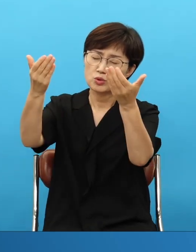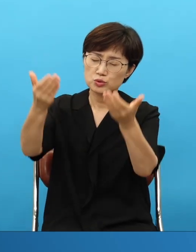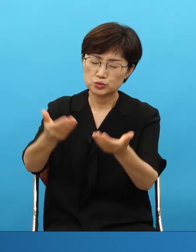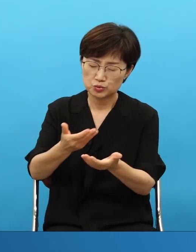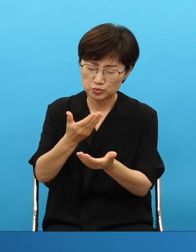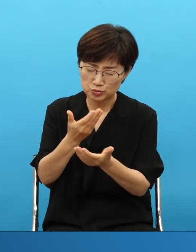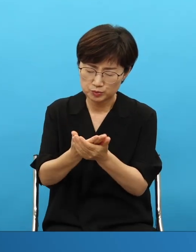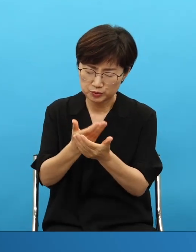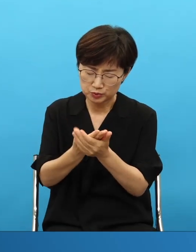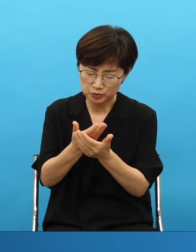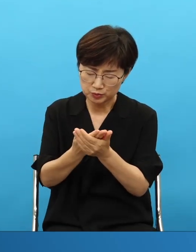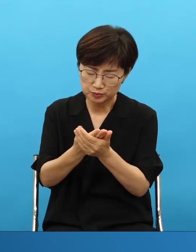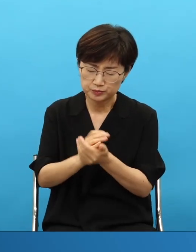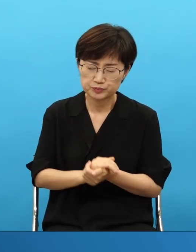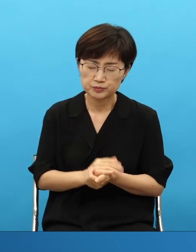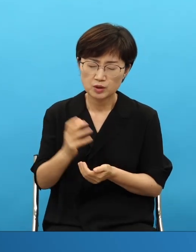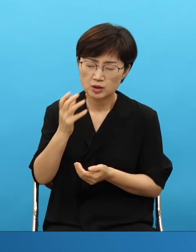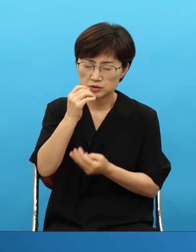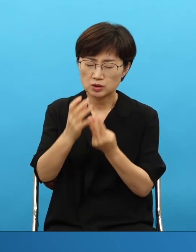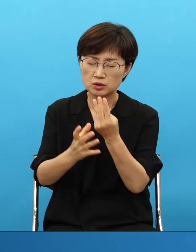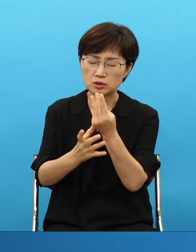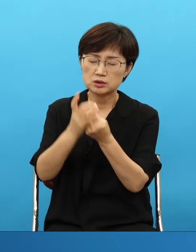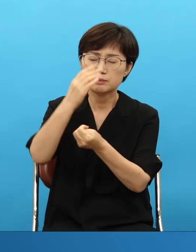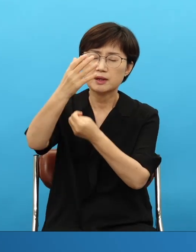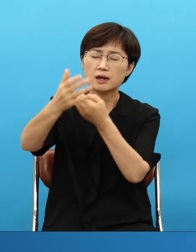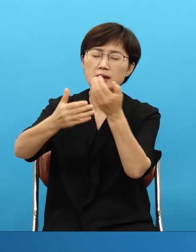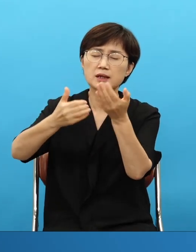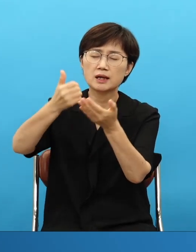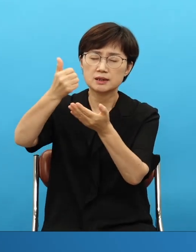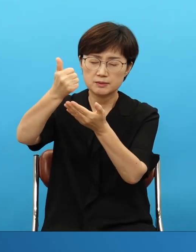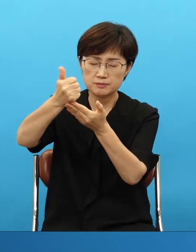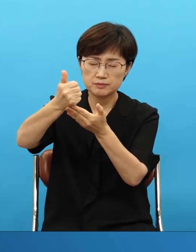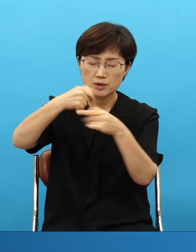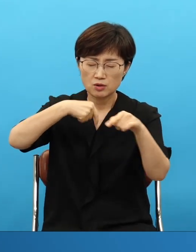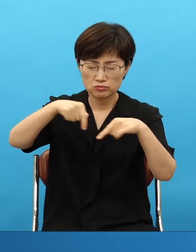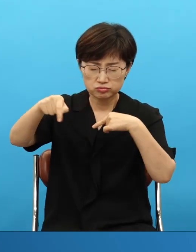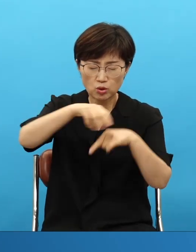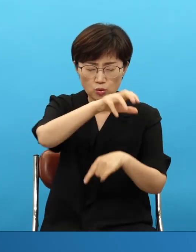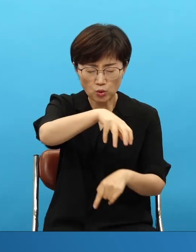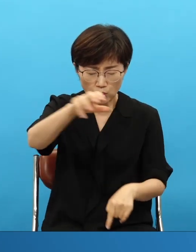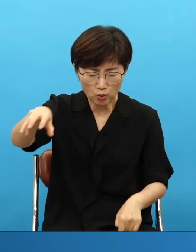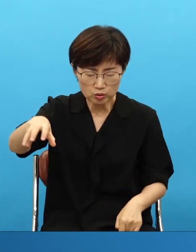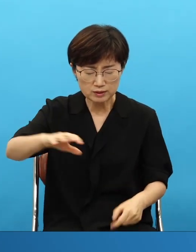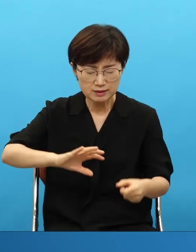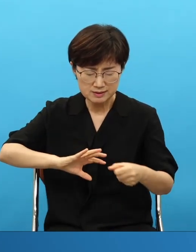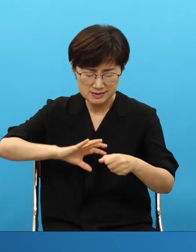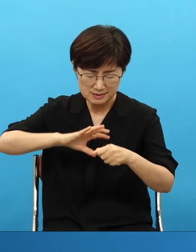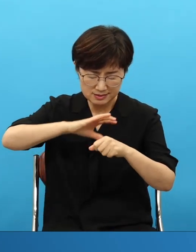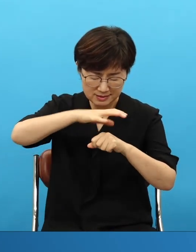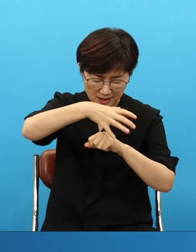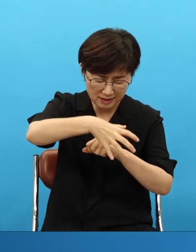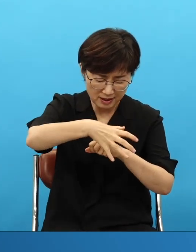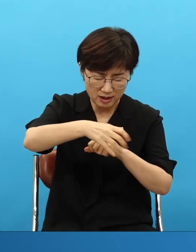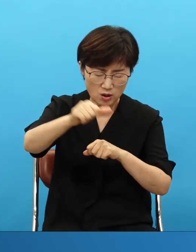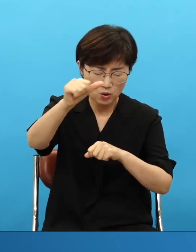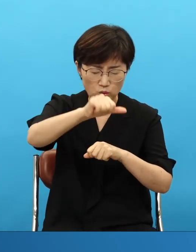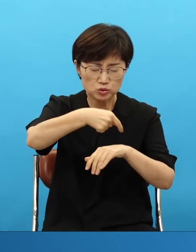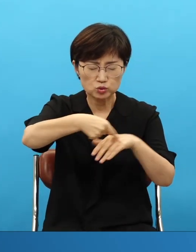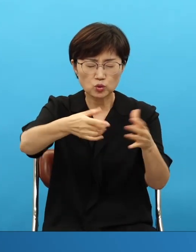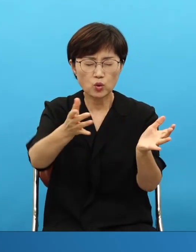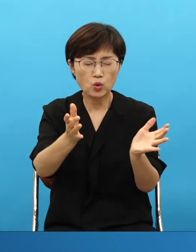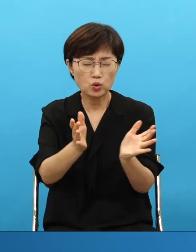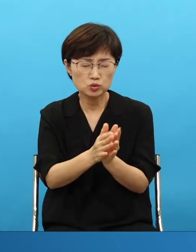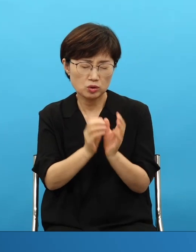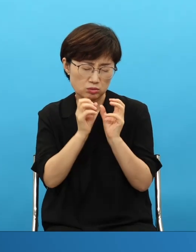赐下怜悯 성삼위하나님이역사하시는이삼칠오천종족살리는언약의길을따라가게하심